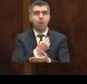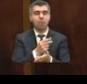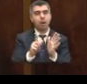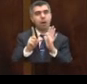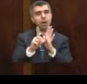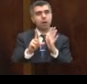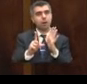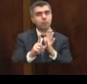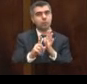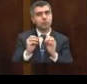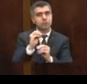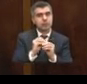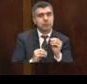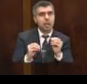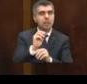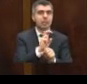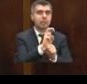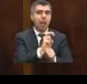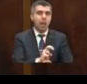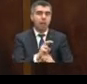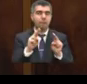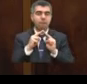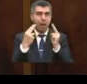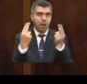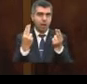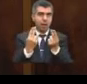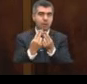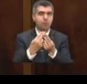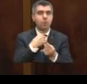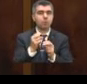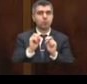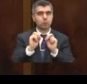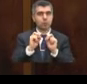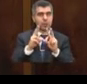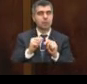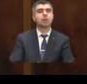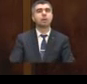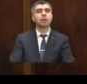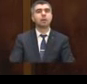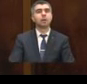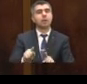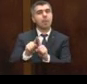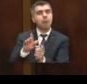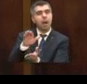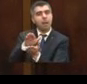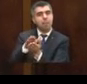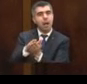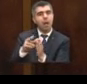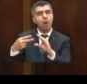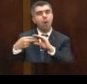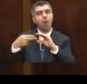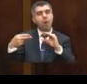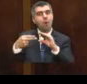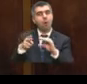لكم بالرفع من التمويل الخارجي نتمن ما قمتم به من تدابير للحفاظ على احتياط البلاد من العملة الصعبة على